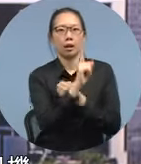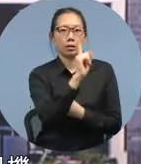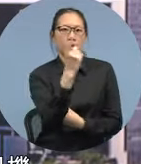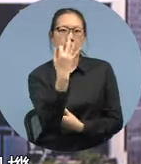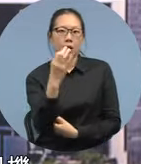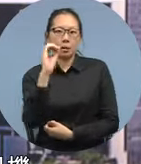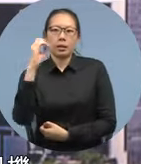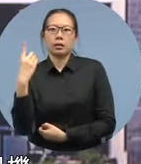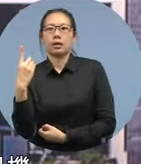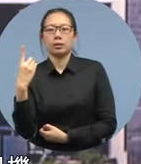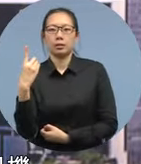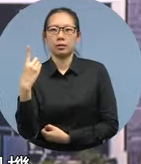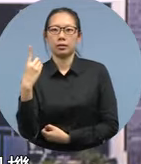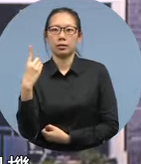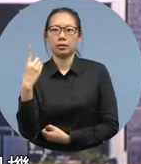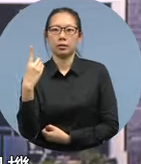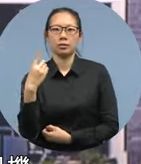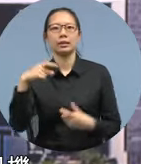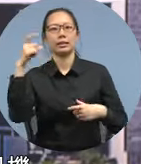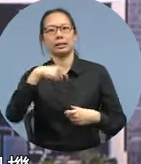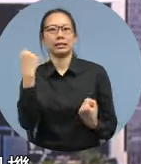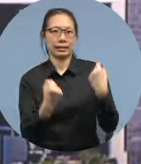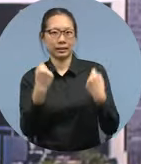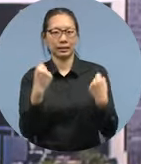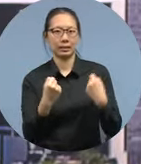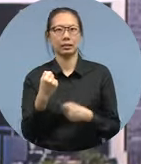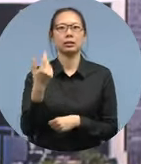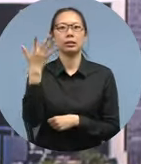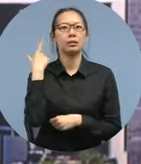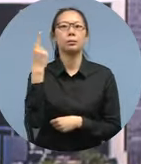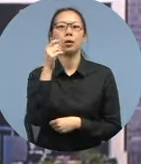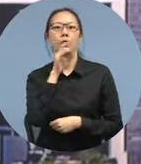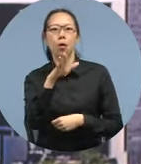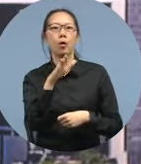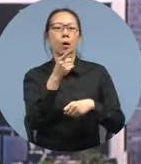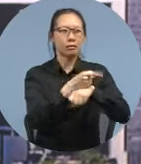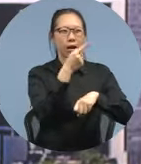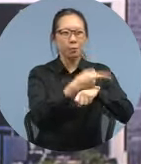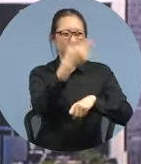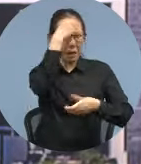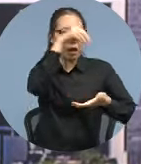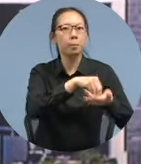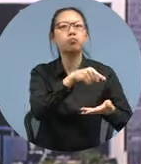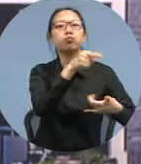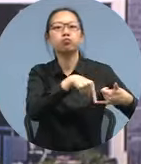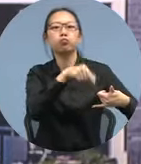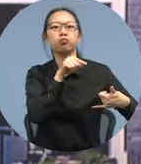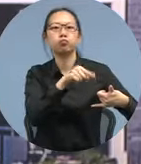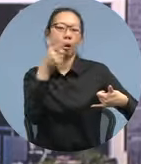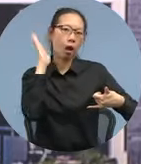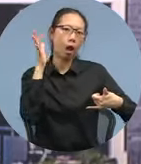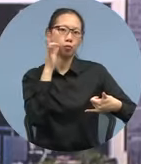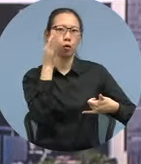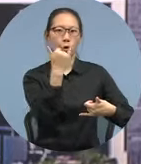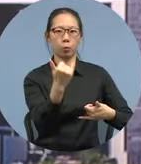咧就係個的士司機啦，就係我哋琴日講過嘅一個初步確診個案啦。咁佢